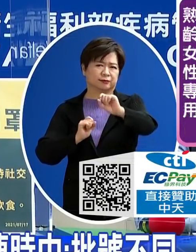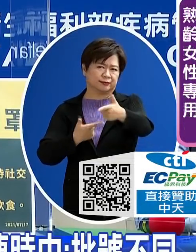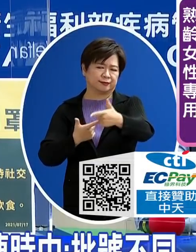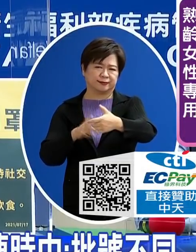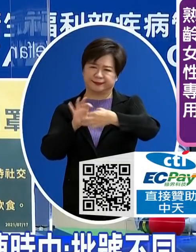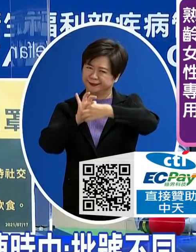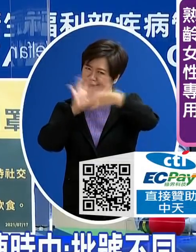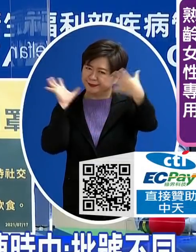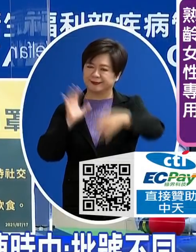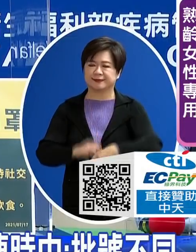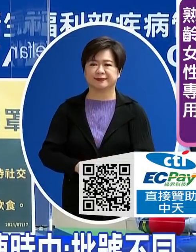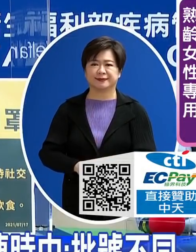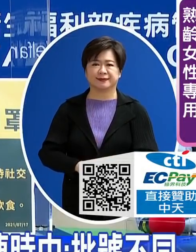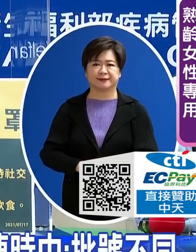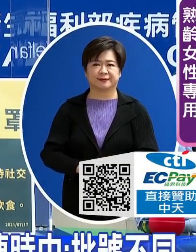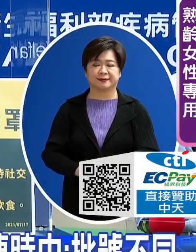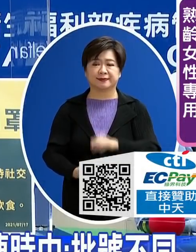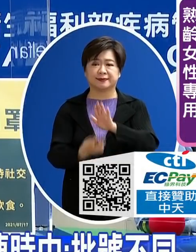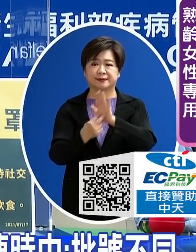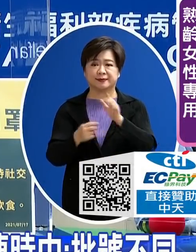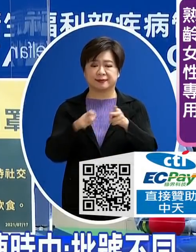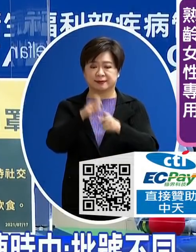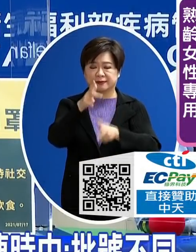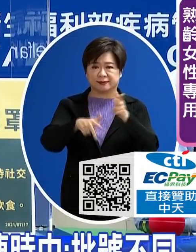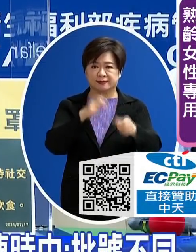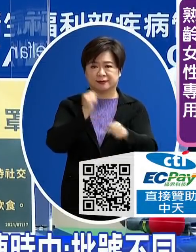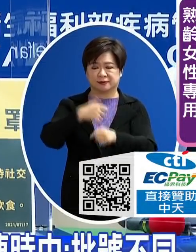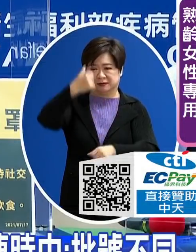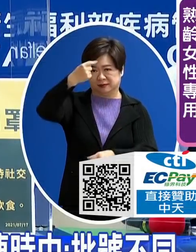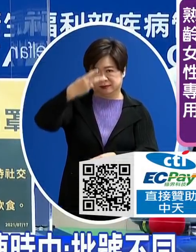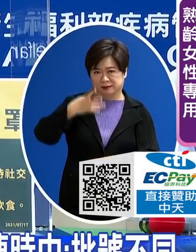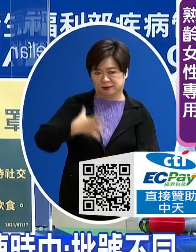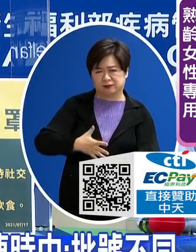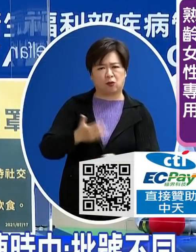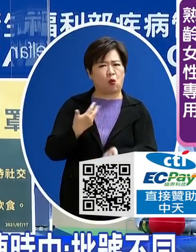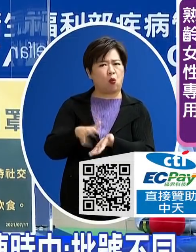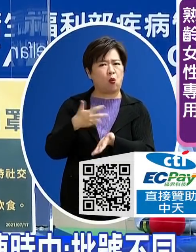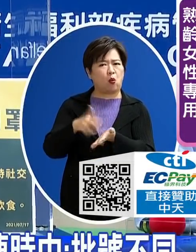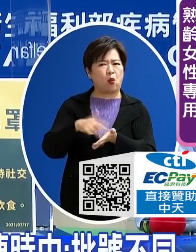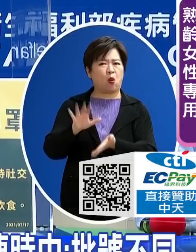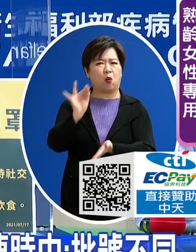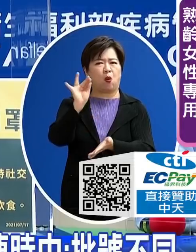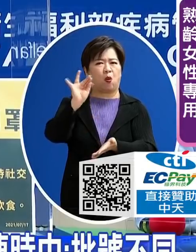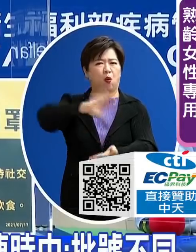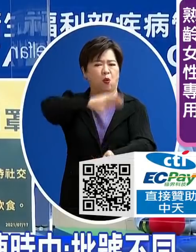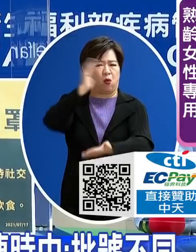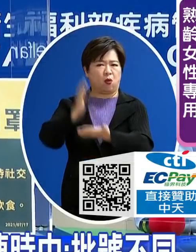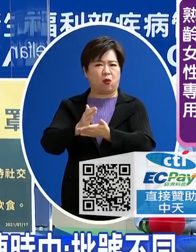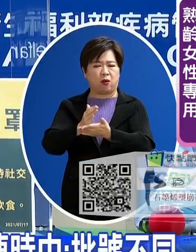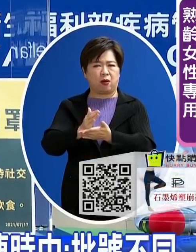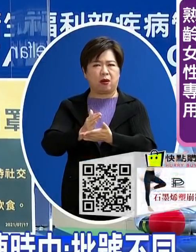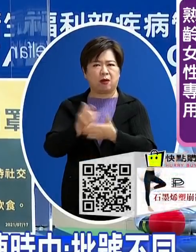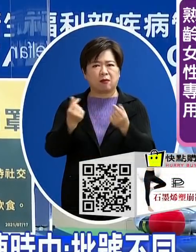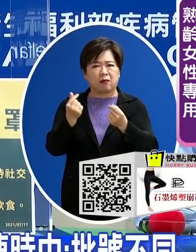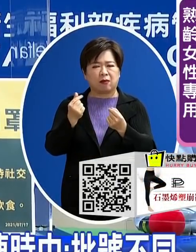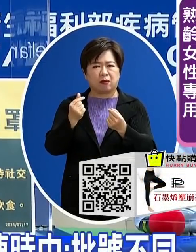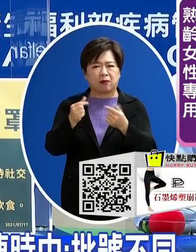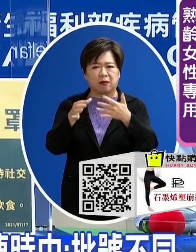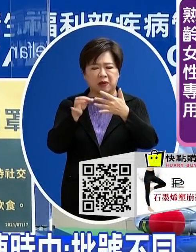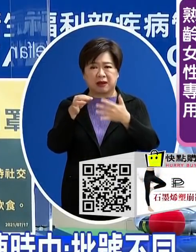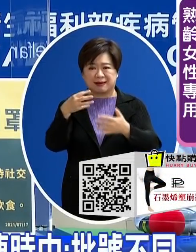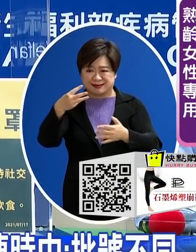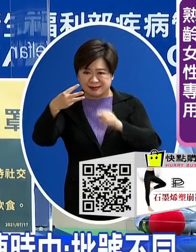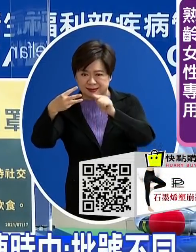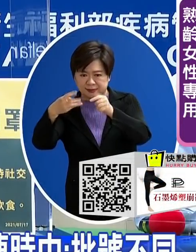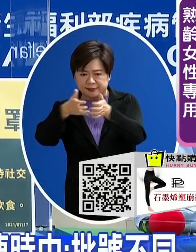全无关。就好像我们一个工厂里面做了1、2、3、4、5、6、7、8、9、10，做了100批，好，那其中第三批只有一点问